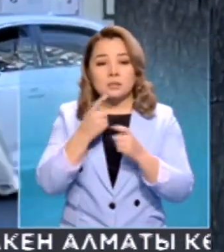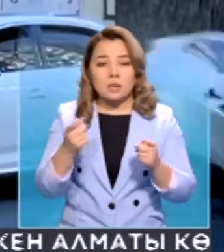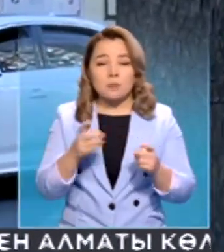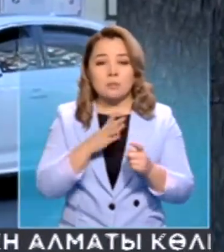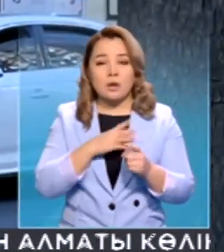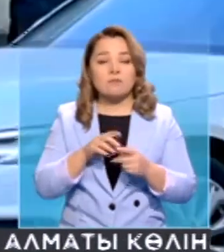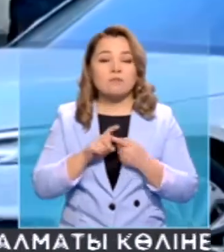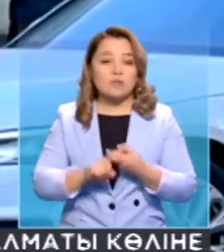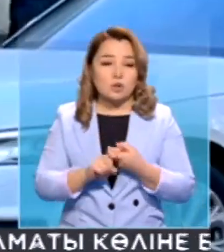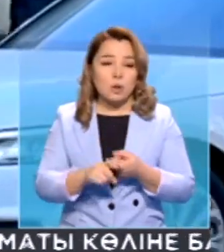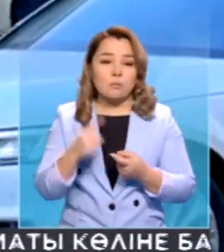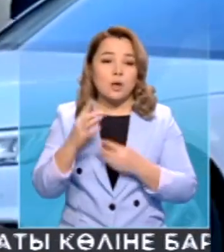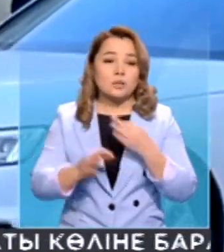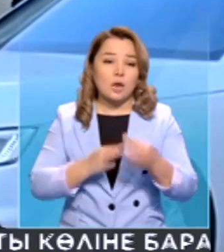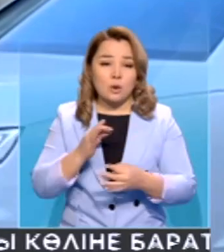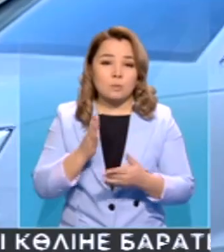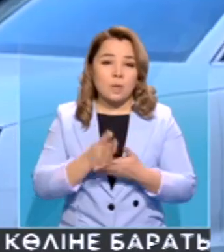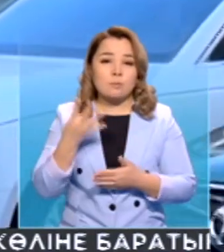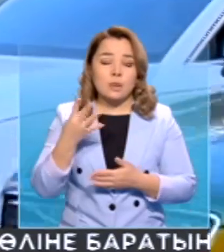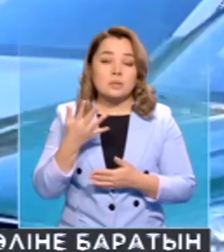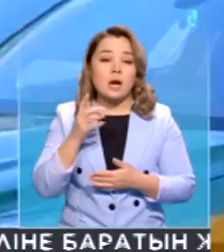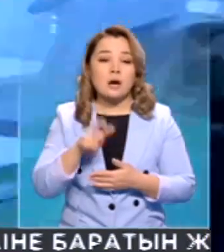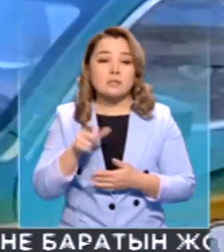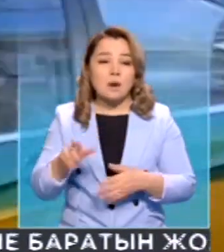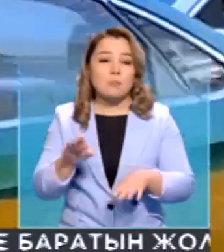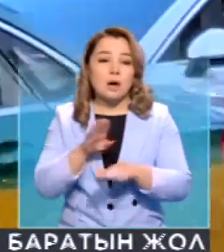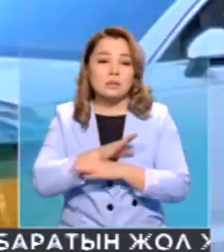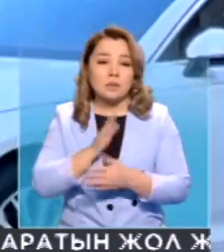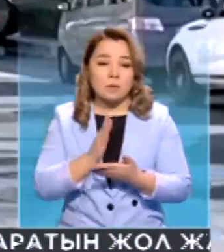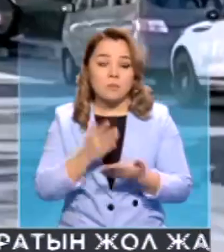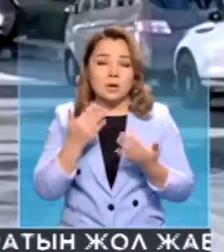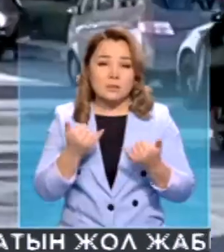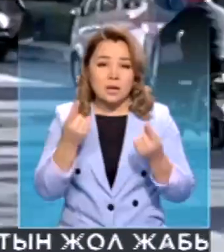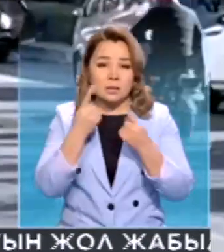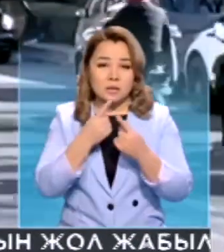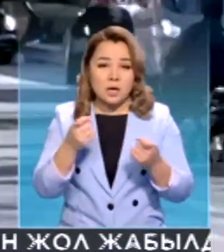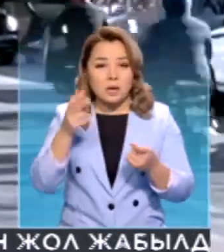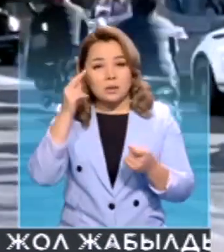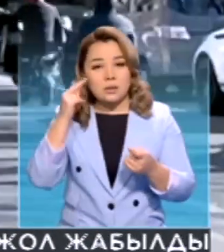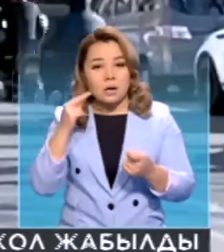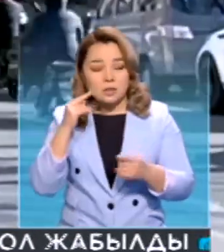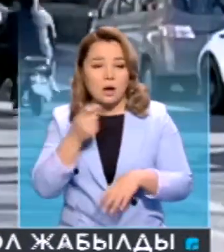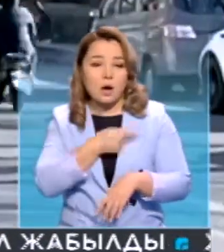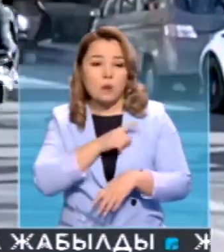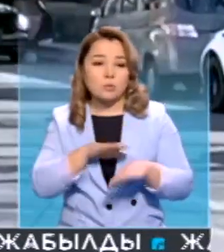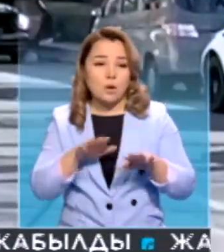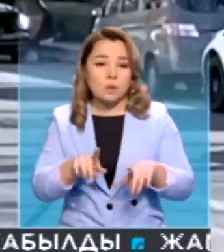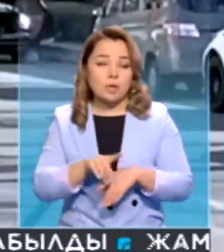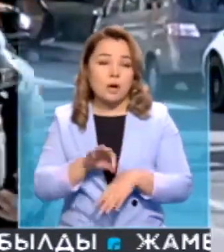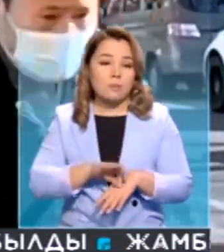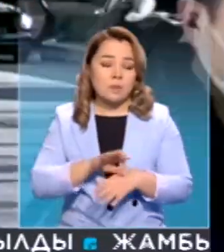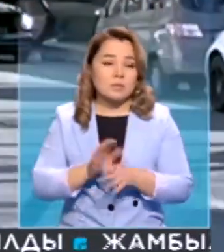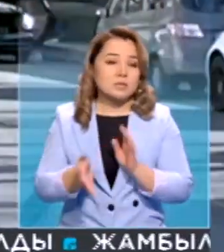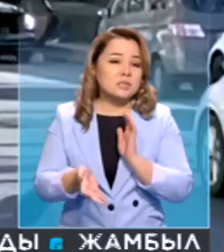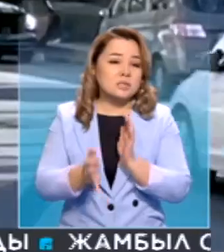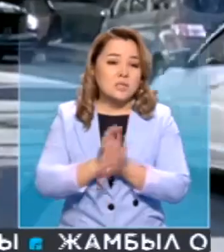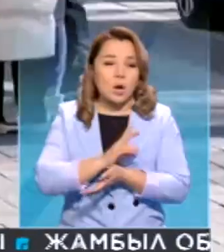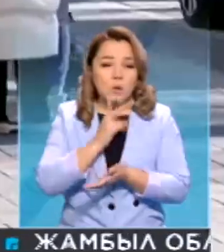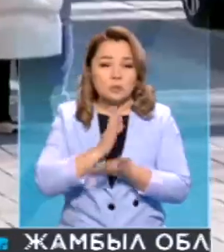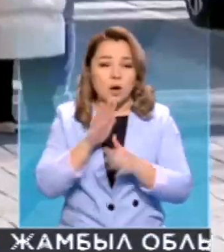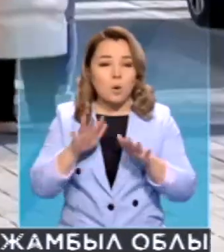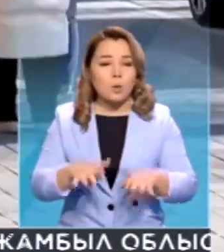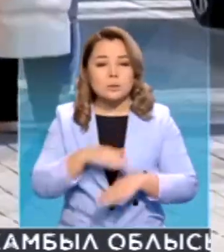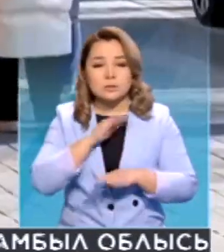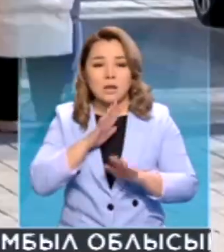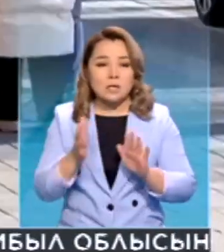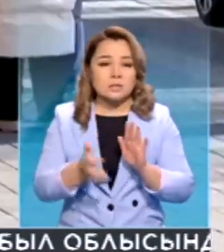елде вирустан бір тәулікте 5 адам қаза тапқан. Рейтердің дерегінше Бейжіңдегі ауруханалар науқастарға лық толы, орын жетпей